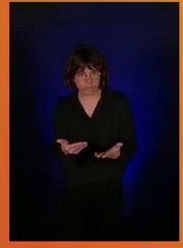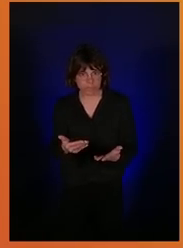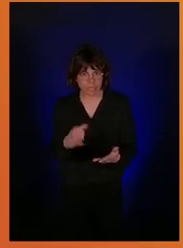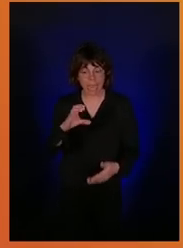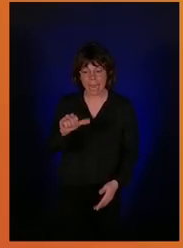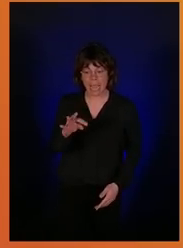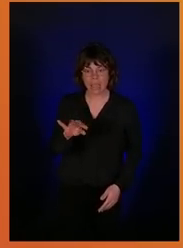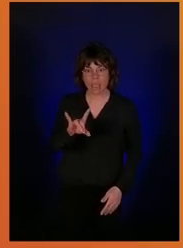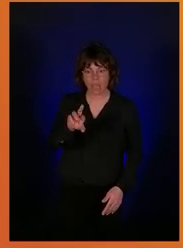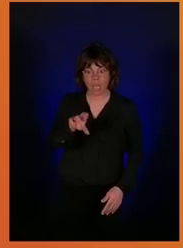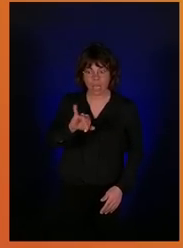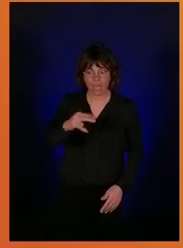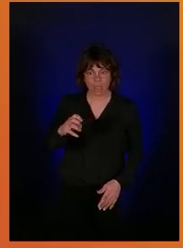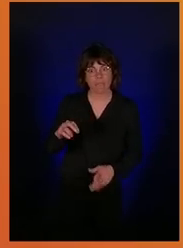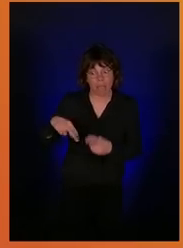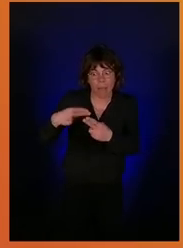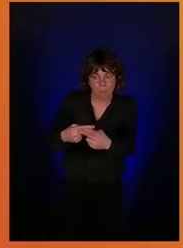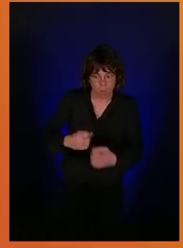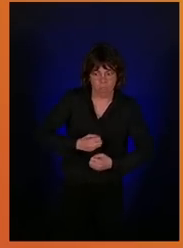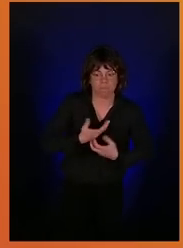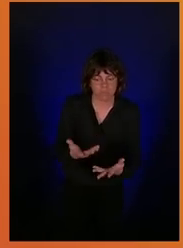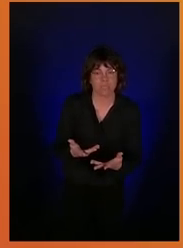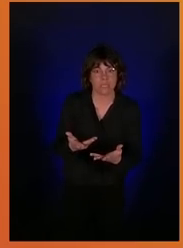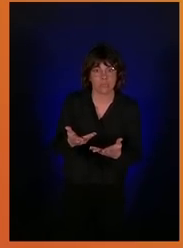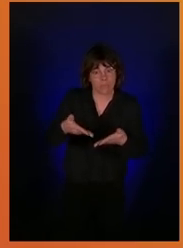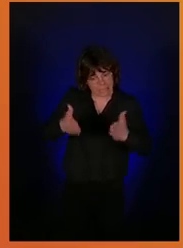Catherine qui est chargée de répondre, s'il vous plaît les camarades.